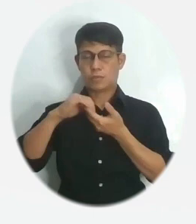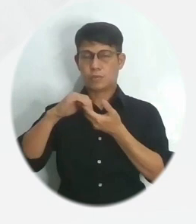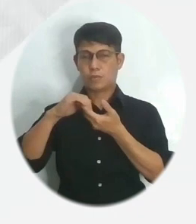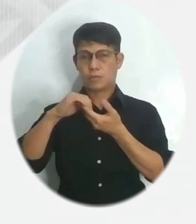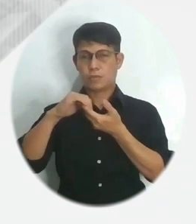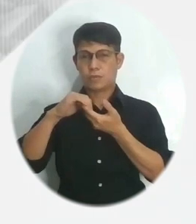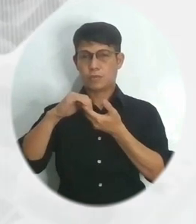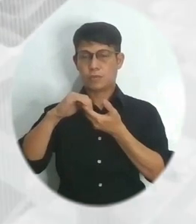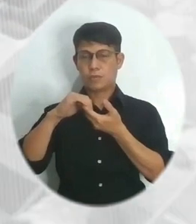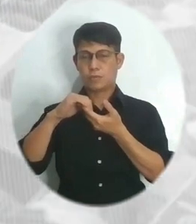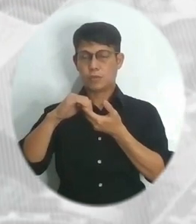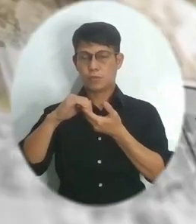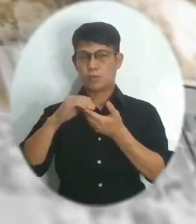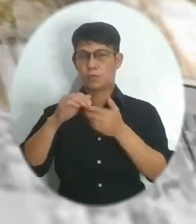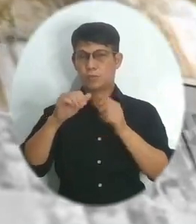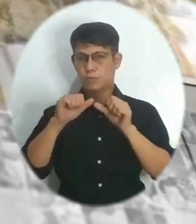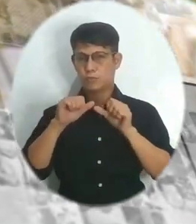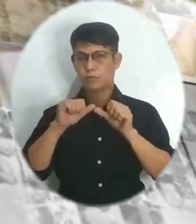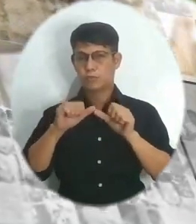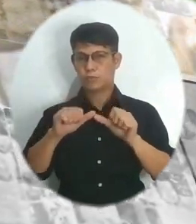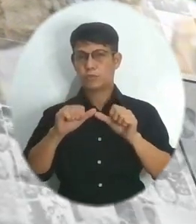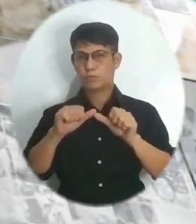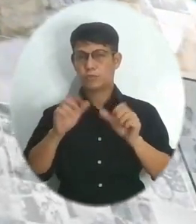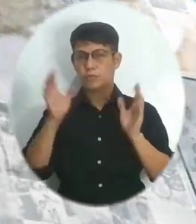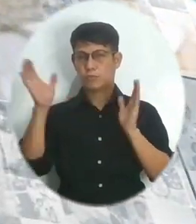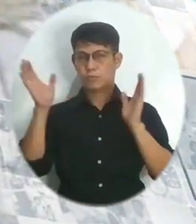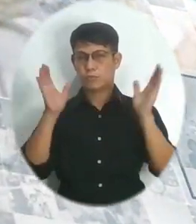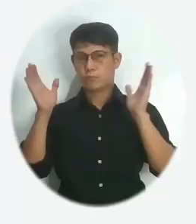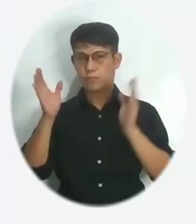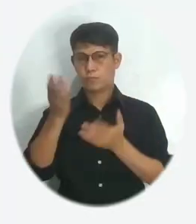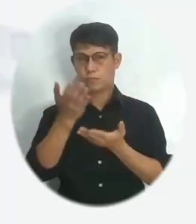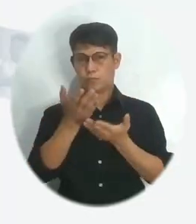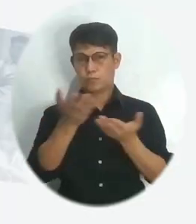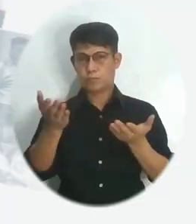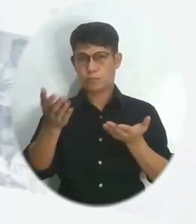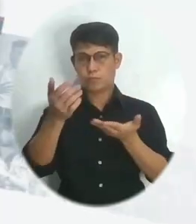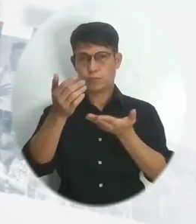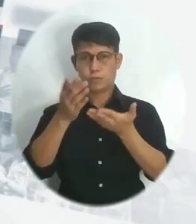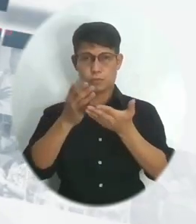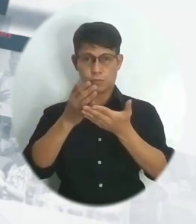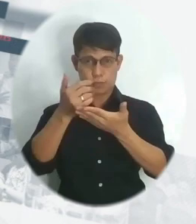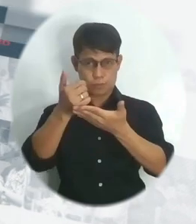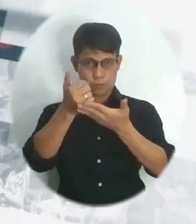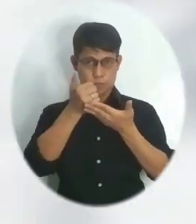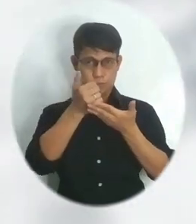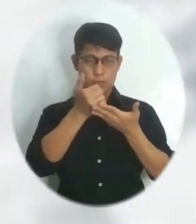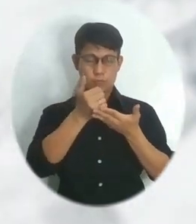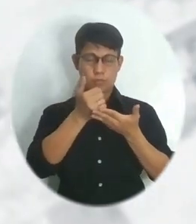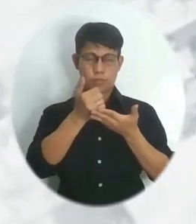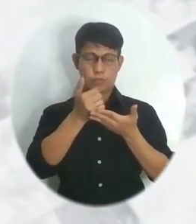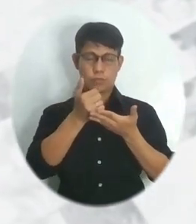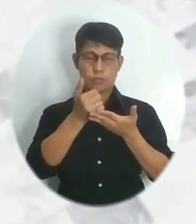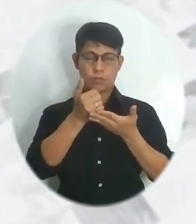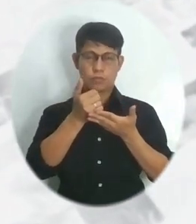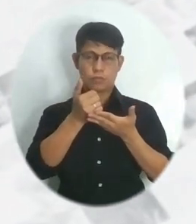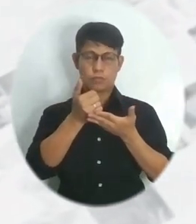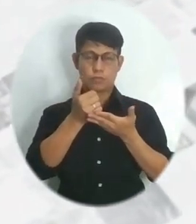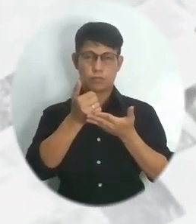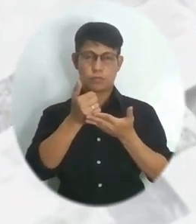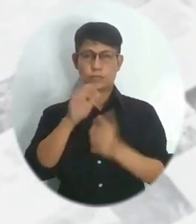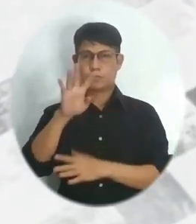sa kapwa ko mahal ko, walang pagod ang paglilingkod ninyo sa pamamagitan ng ating